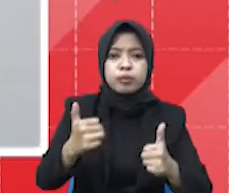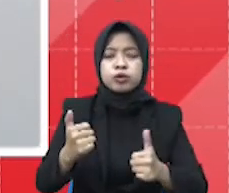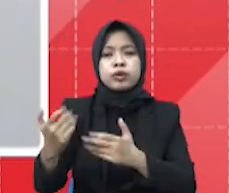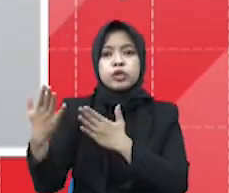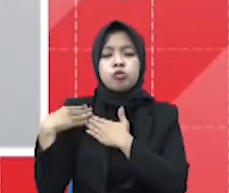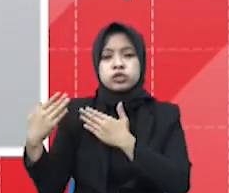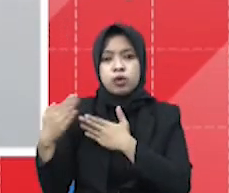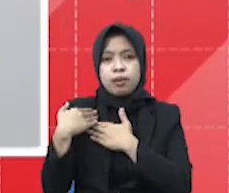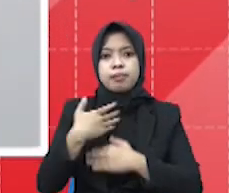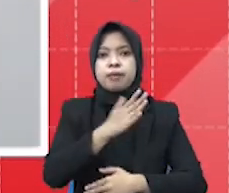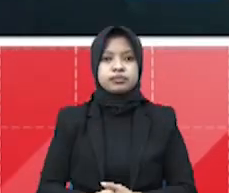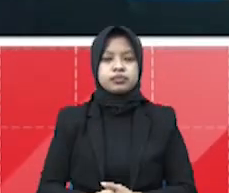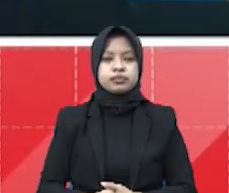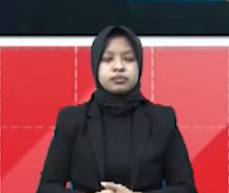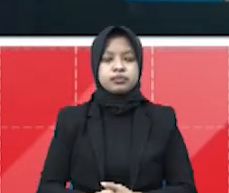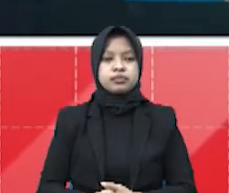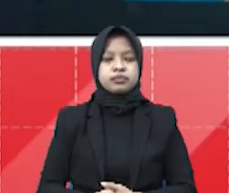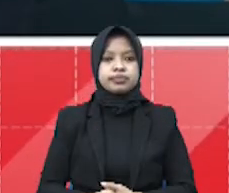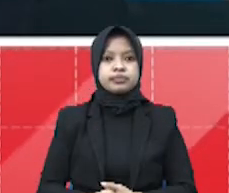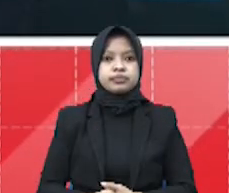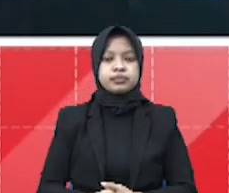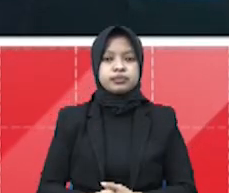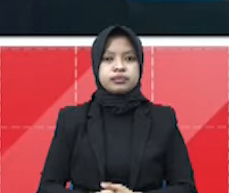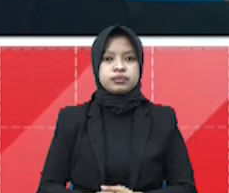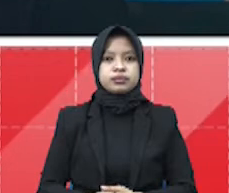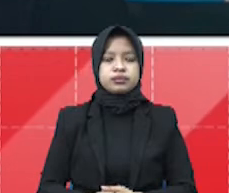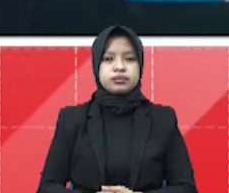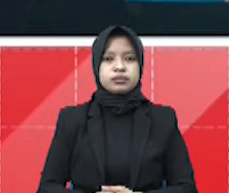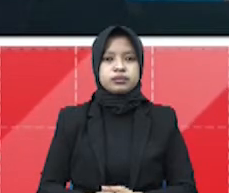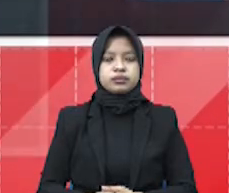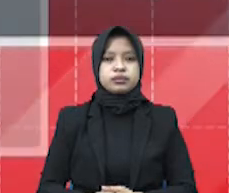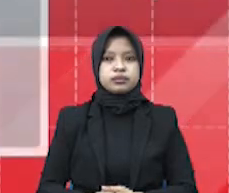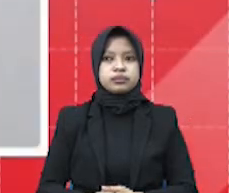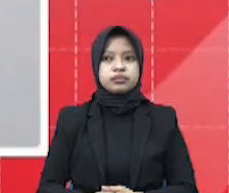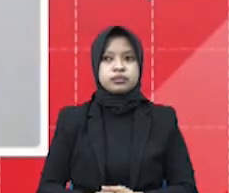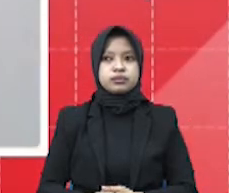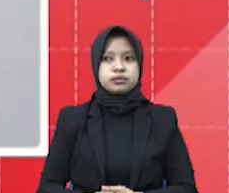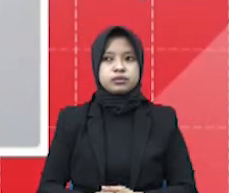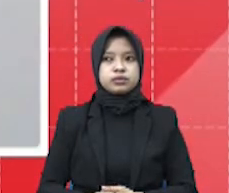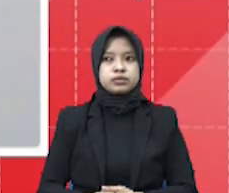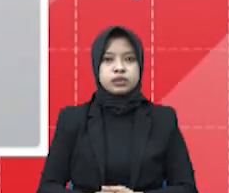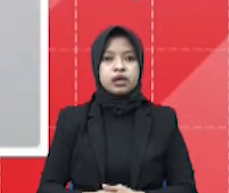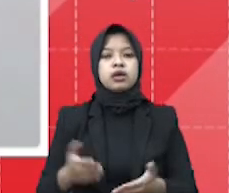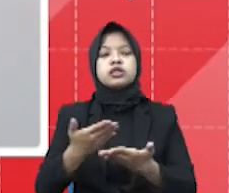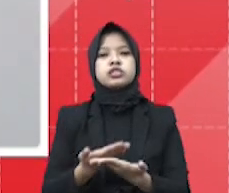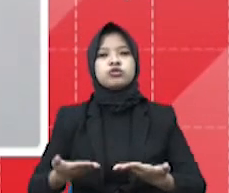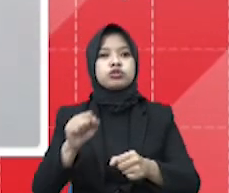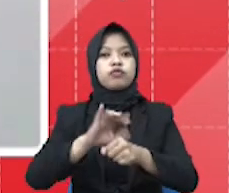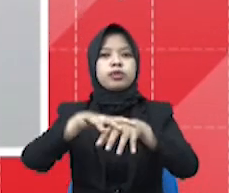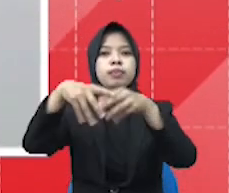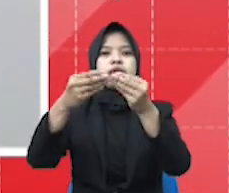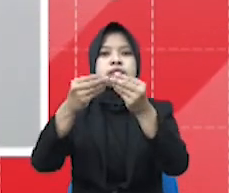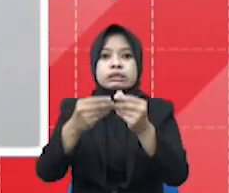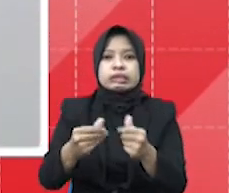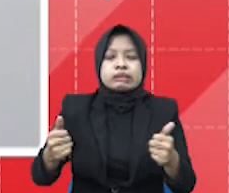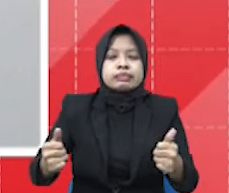memegang peranan yang sangat vital. Yang pasti dengan semakin membaiknya penanganan pandemi, maka pemulihan